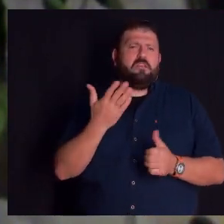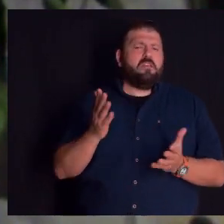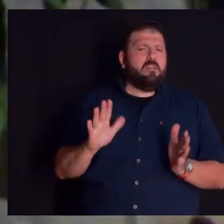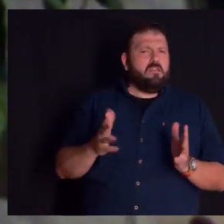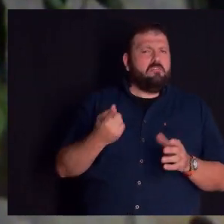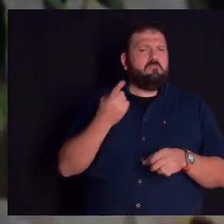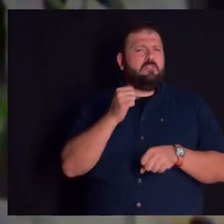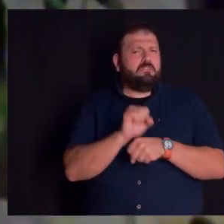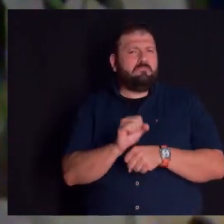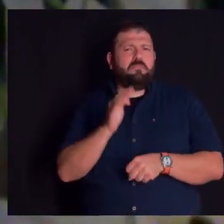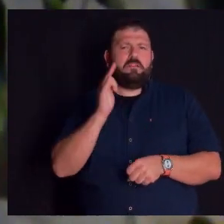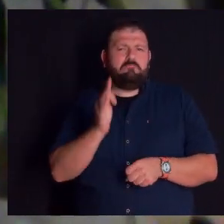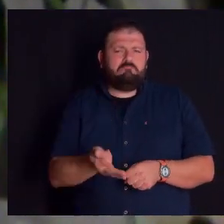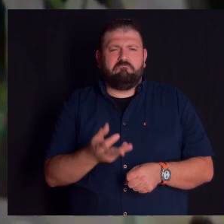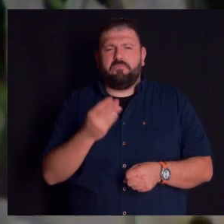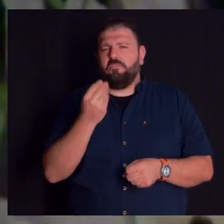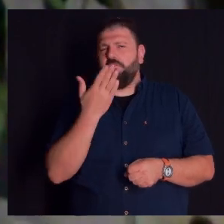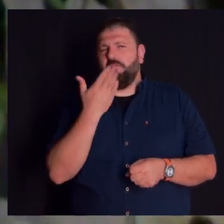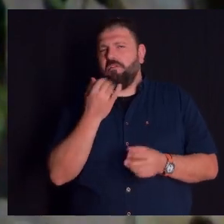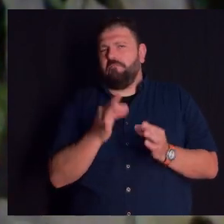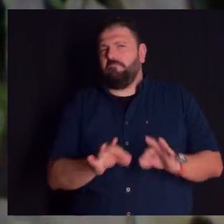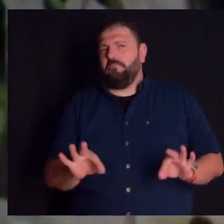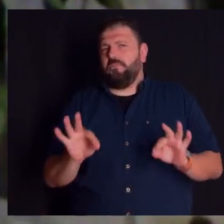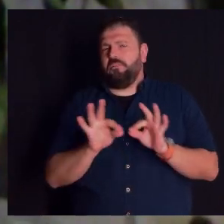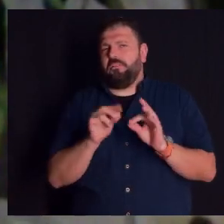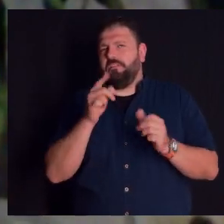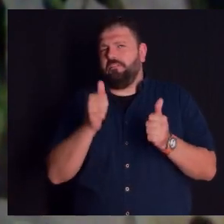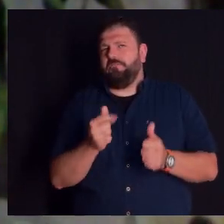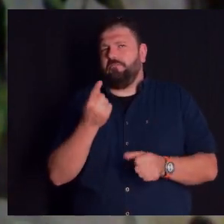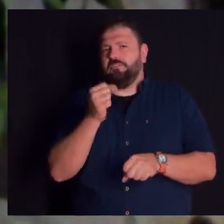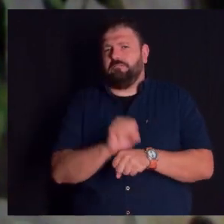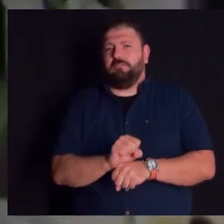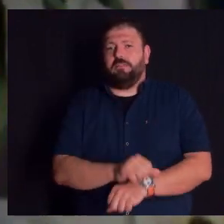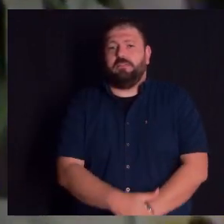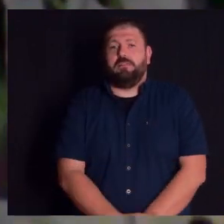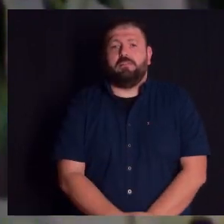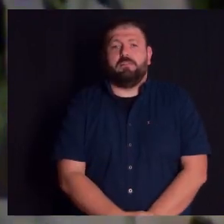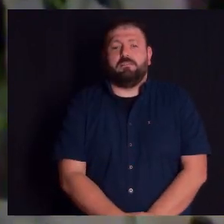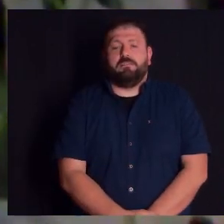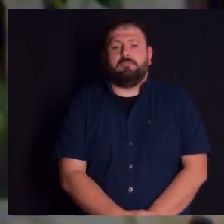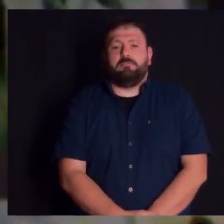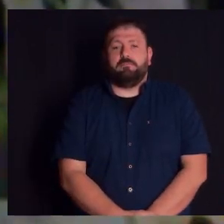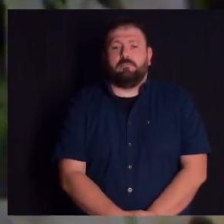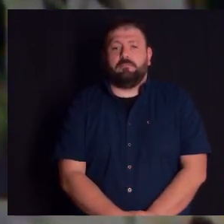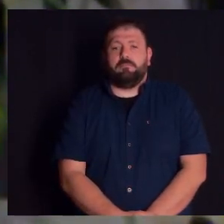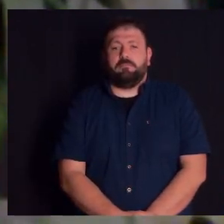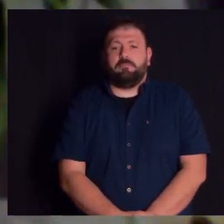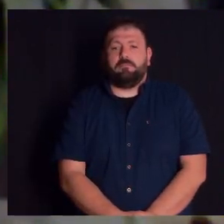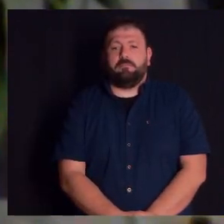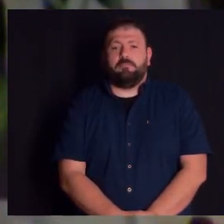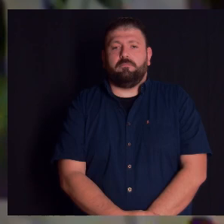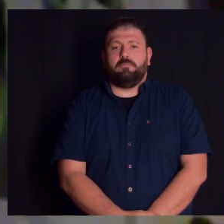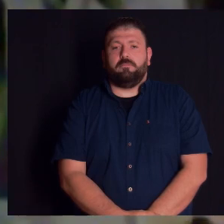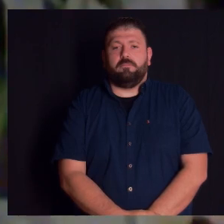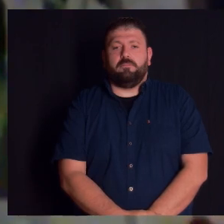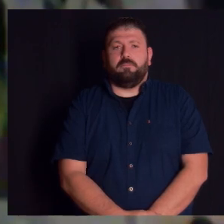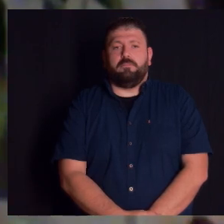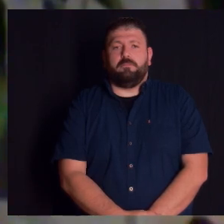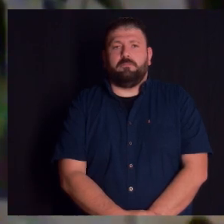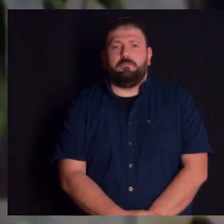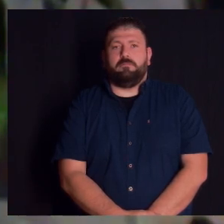aceptable, no acceptable, era muy importante not a quedarnos big en casa. thing, staying home Но 1 week. потом, когда тебе сказали, что тебе нужно находиться дома целый